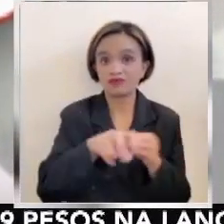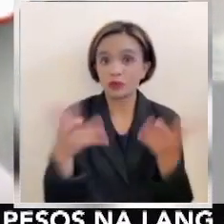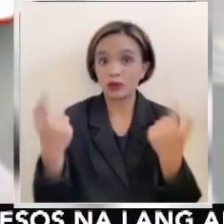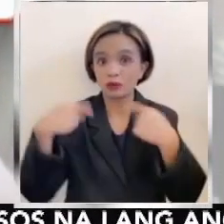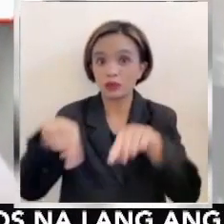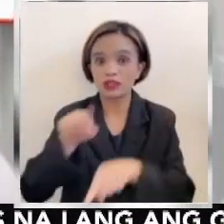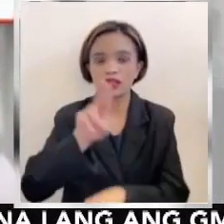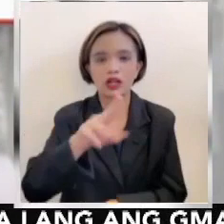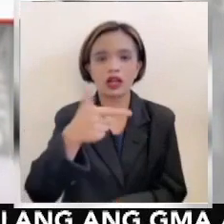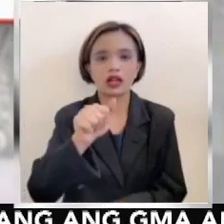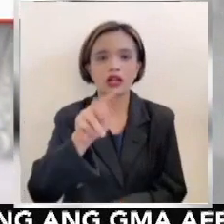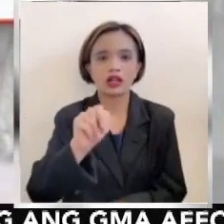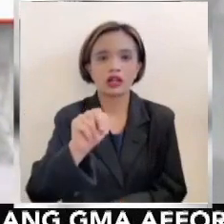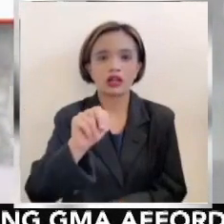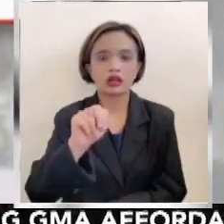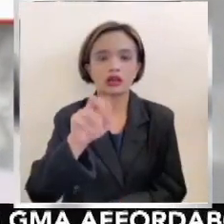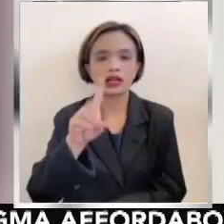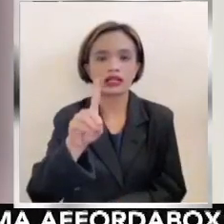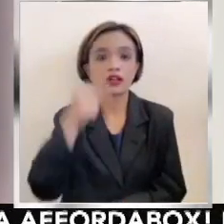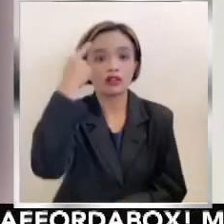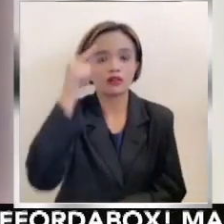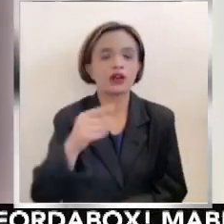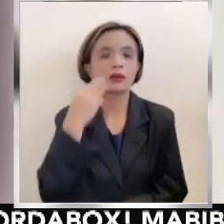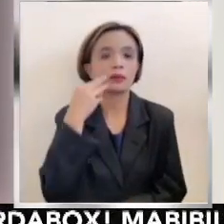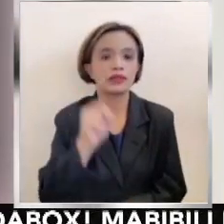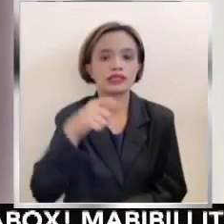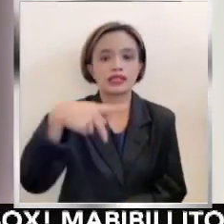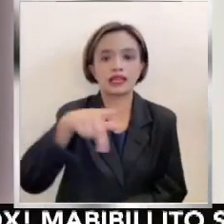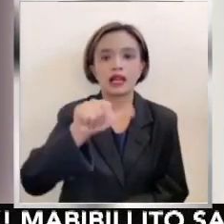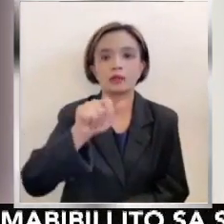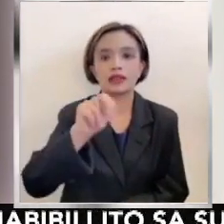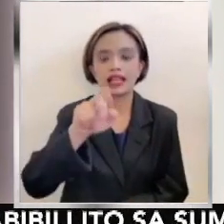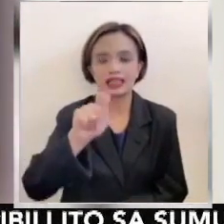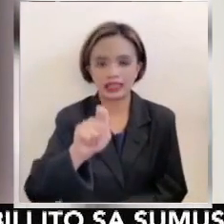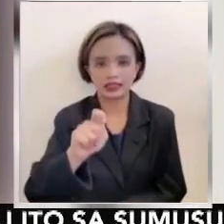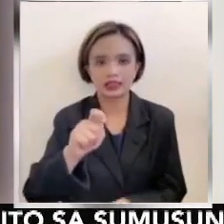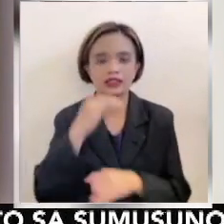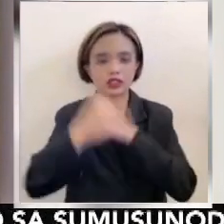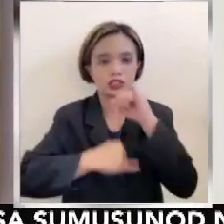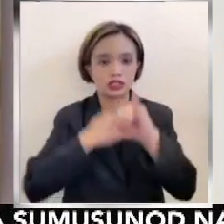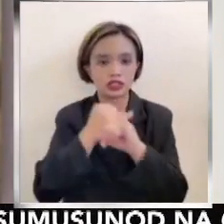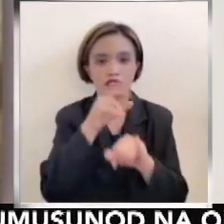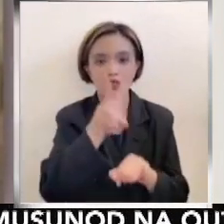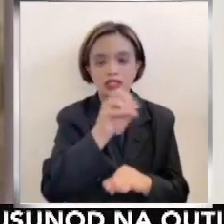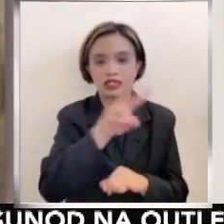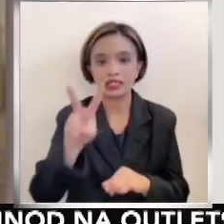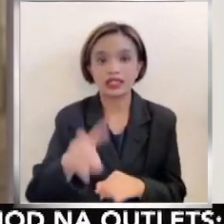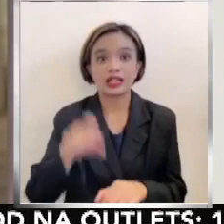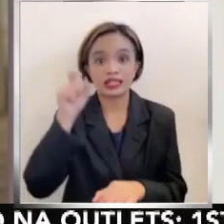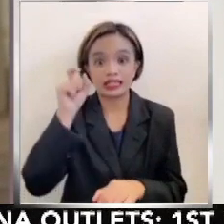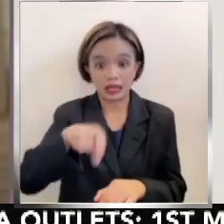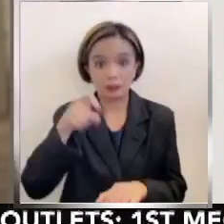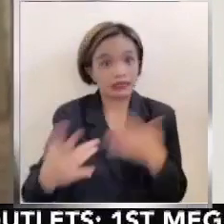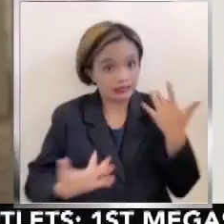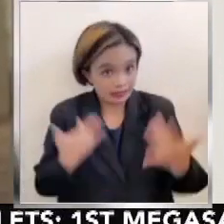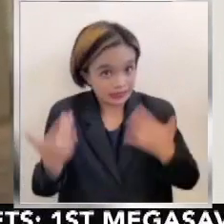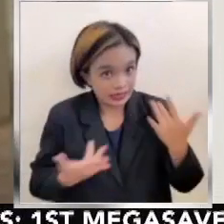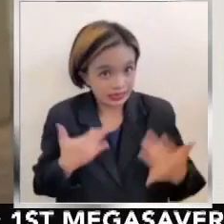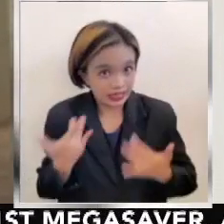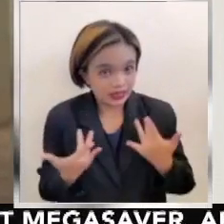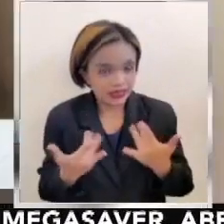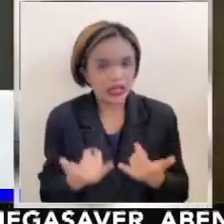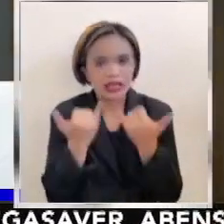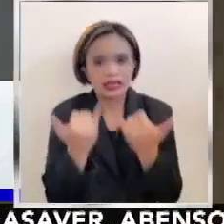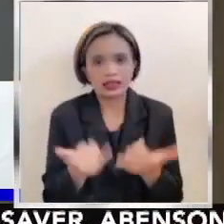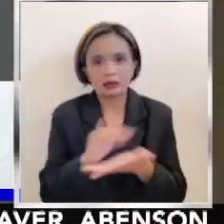Miss Planet International 2022. Pero ang dapat sana'y excitement niya noon sa pageant, naging